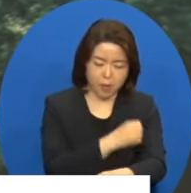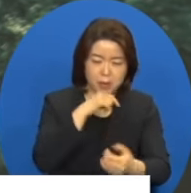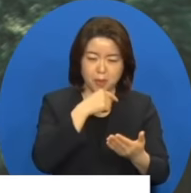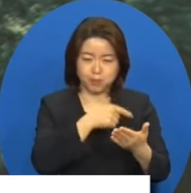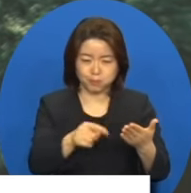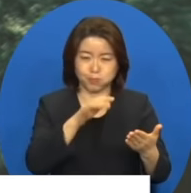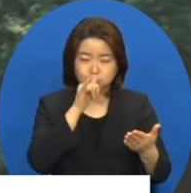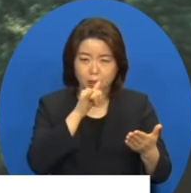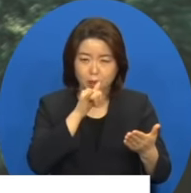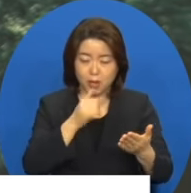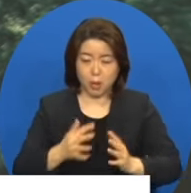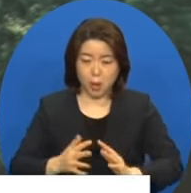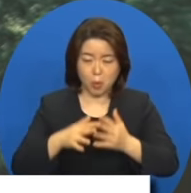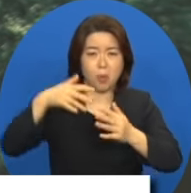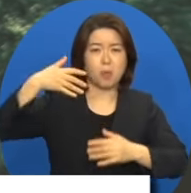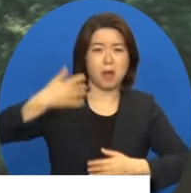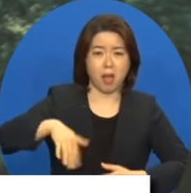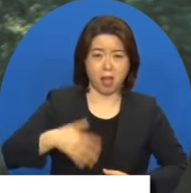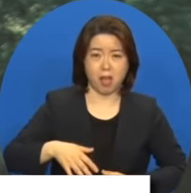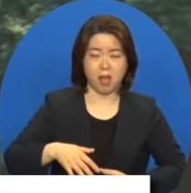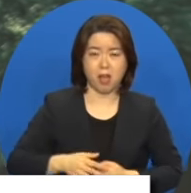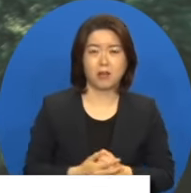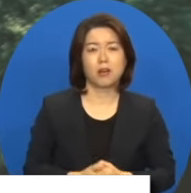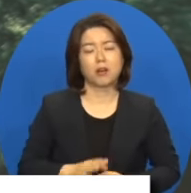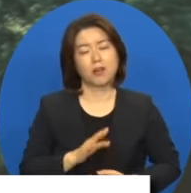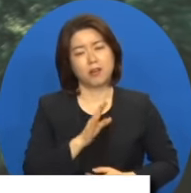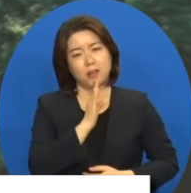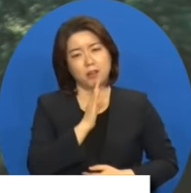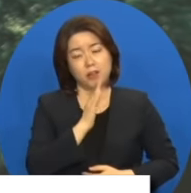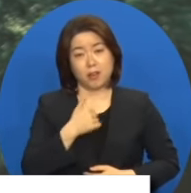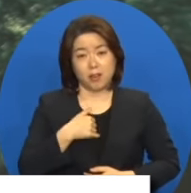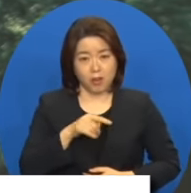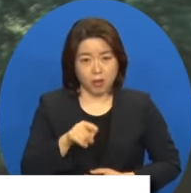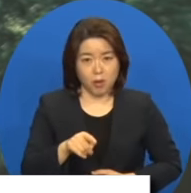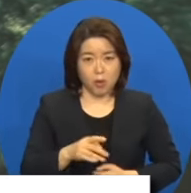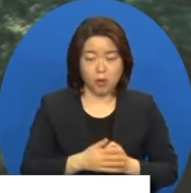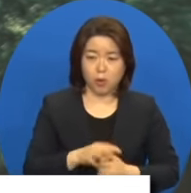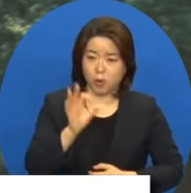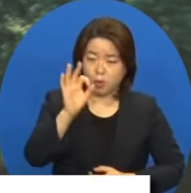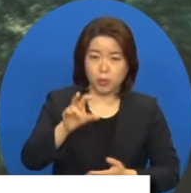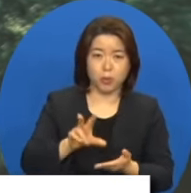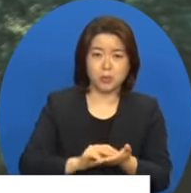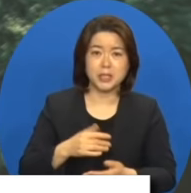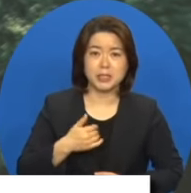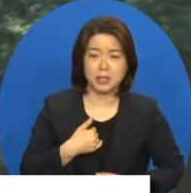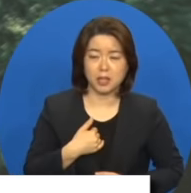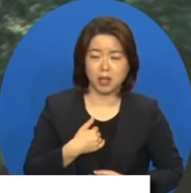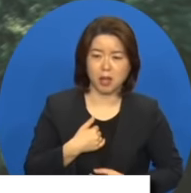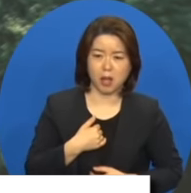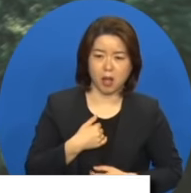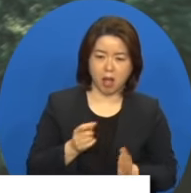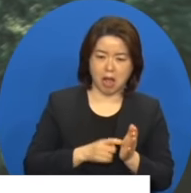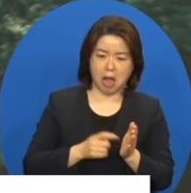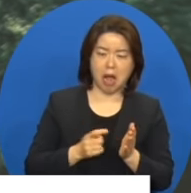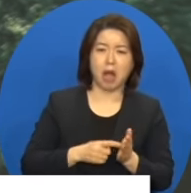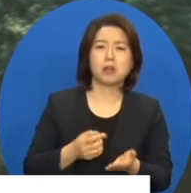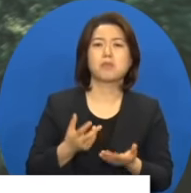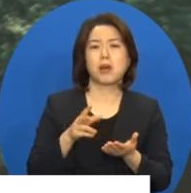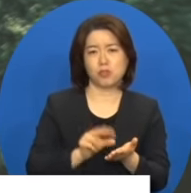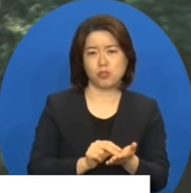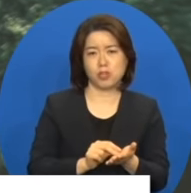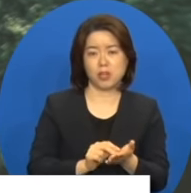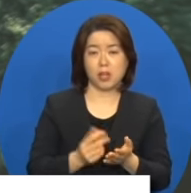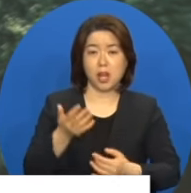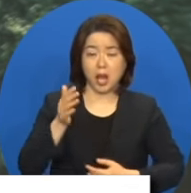공사는 끝나지 않은 상태였습니다. 정말 뭐 돈 문제는 저에게는 시급한 문제였죠.